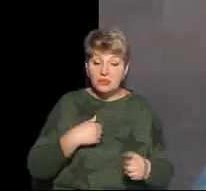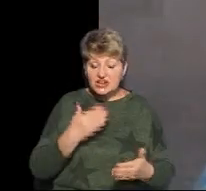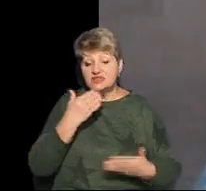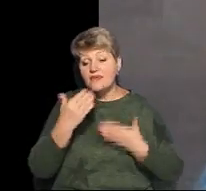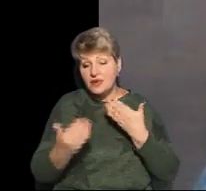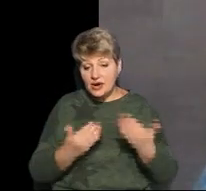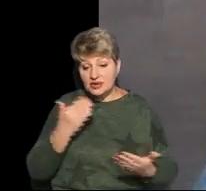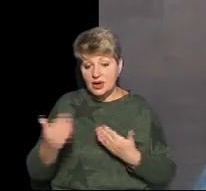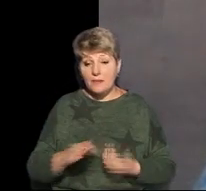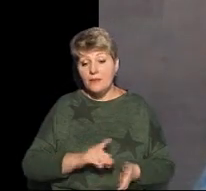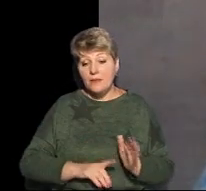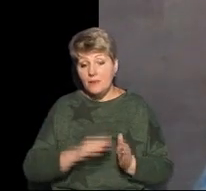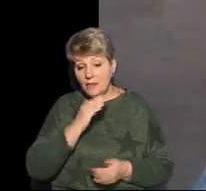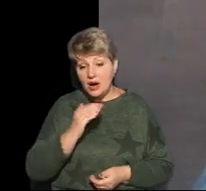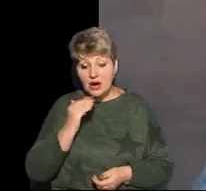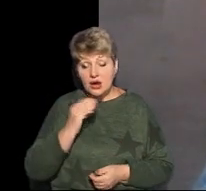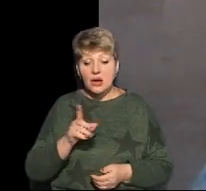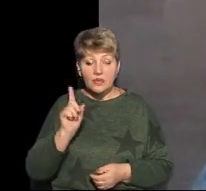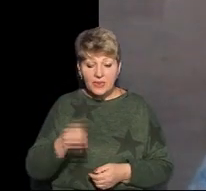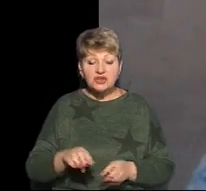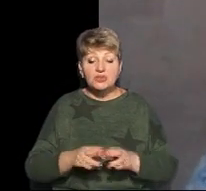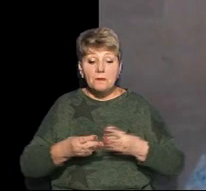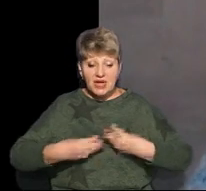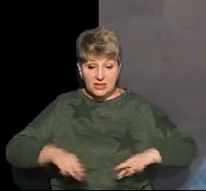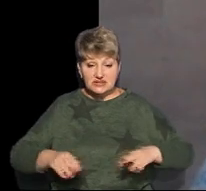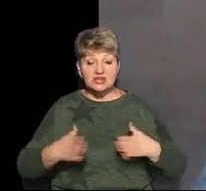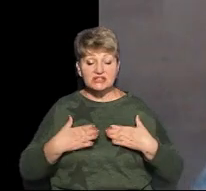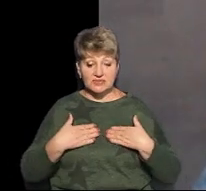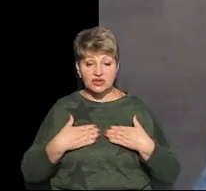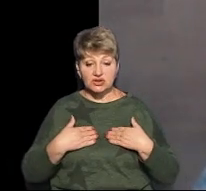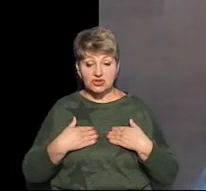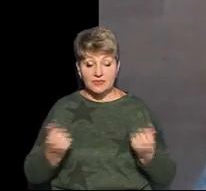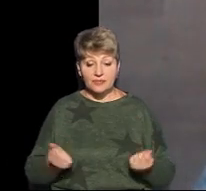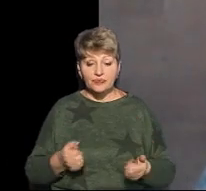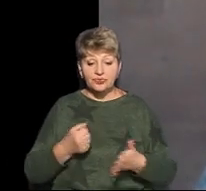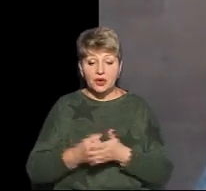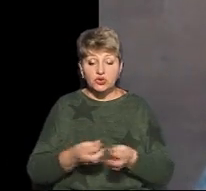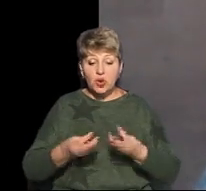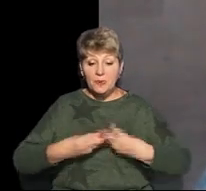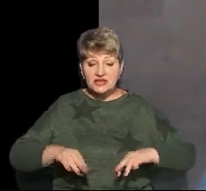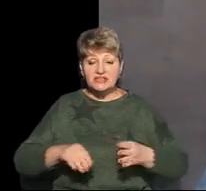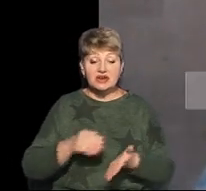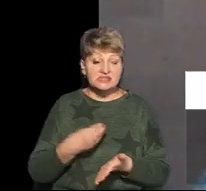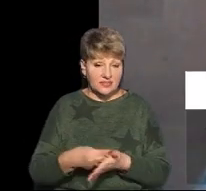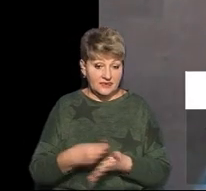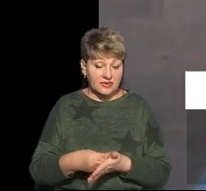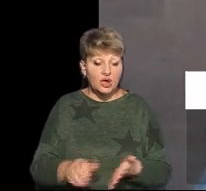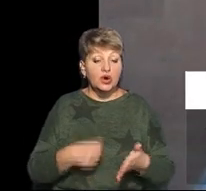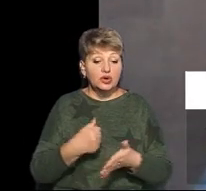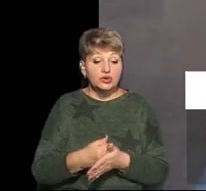інстанцій, починаючи від навіть міністерства нашого, до Міністерства фінансів,